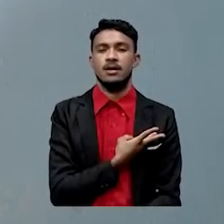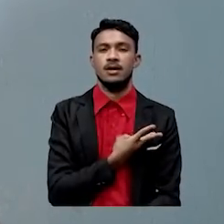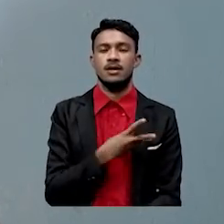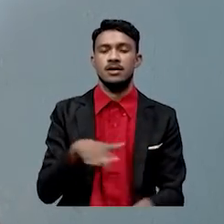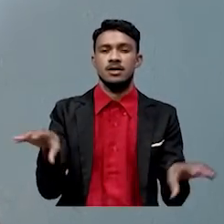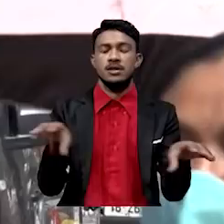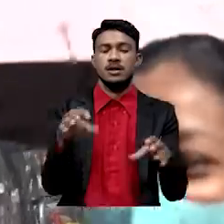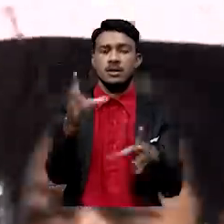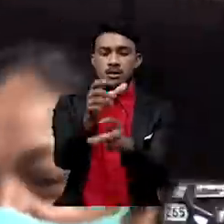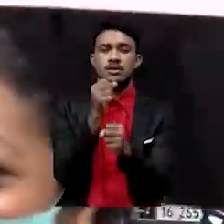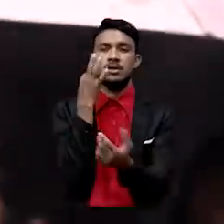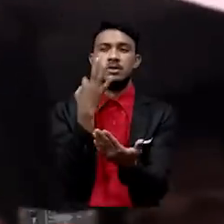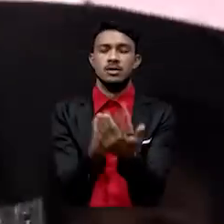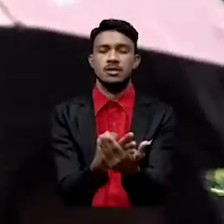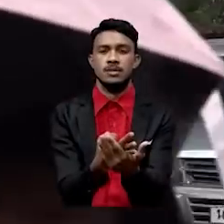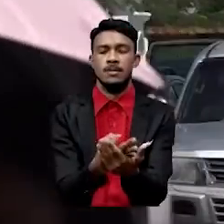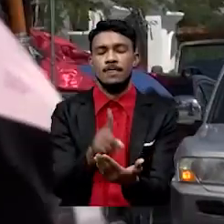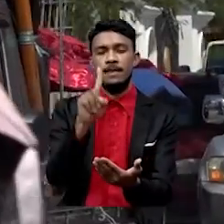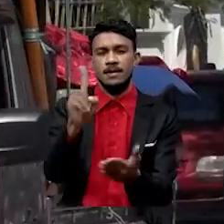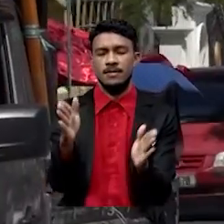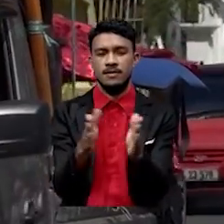salari minimum ne iha dekade ida